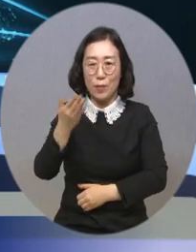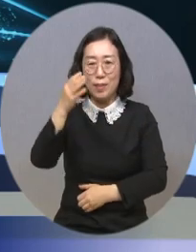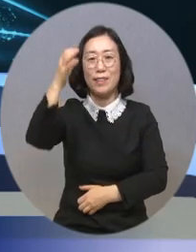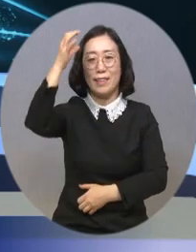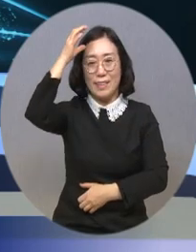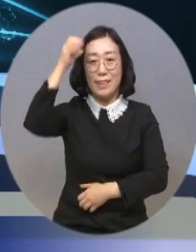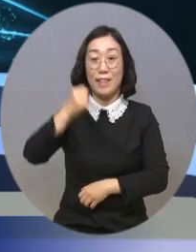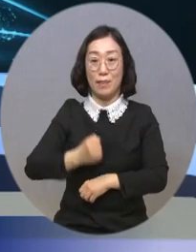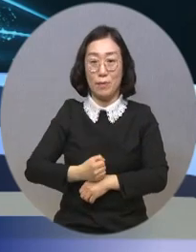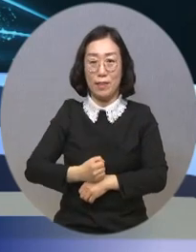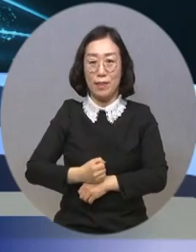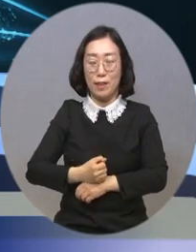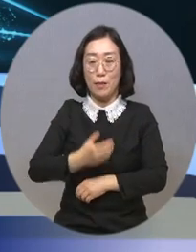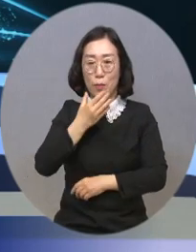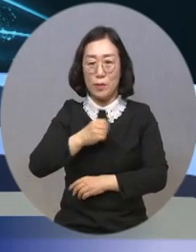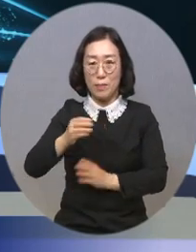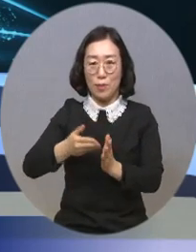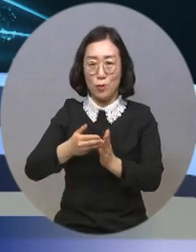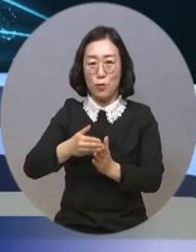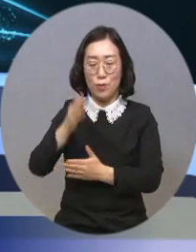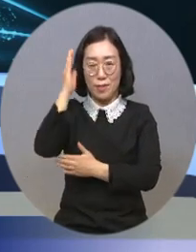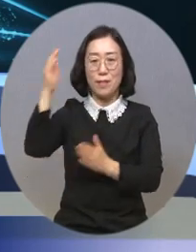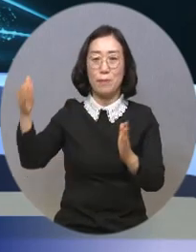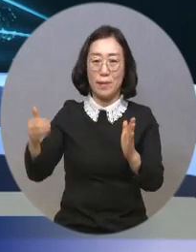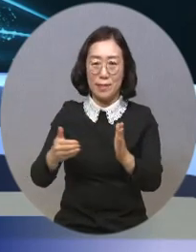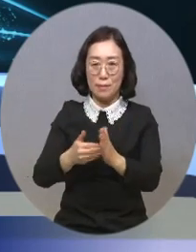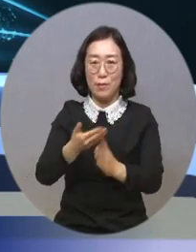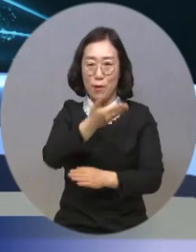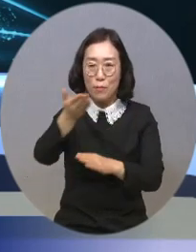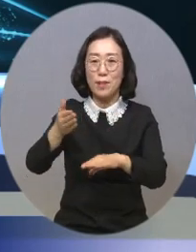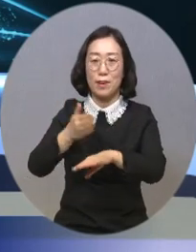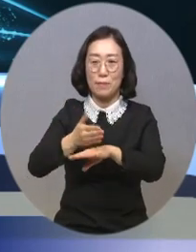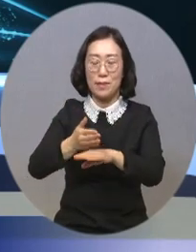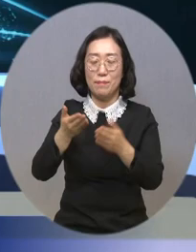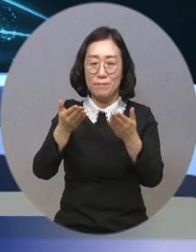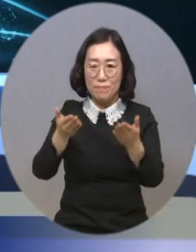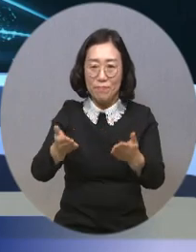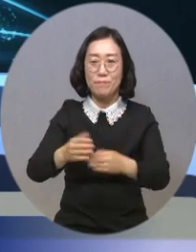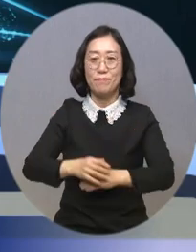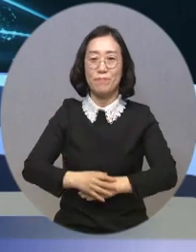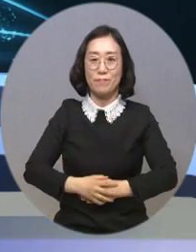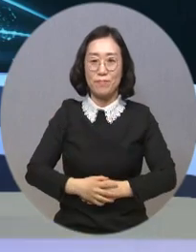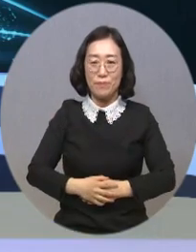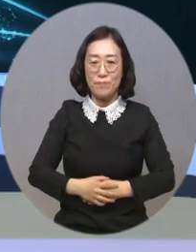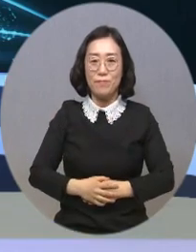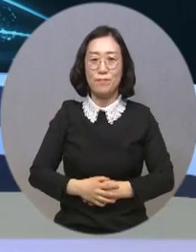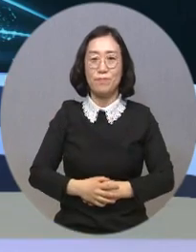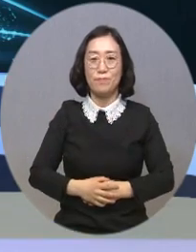바랍니다. 이상 복지TV 뉴스를 마칩니다. 시청해주신 여러분 고맙습니다.